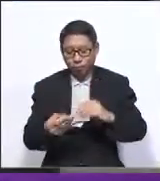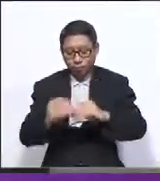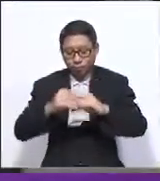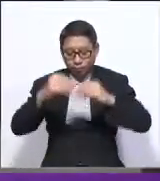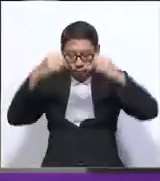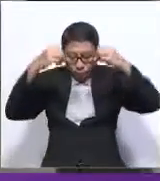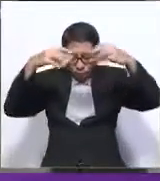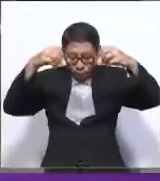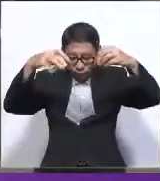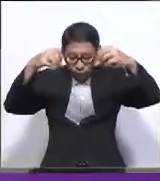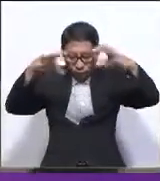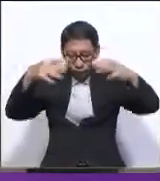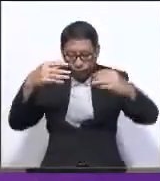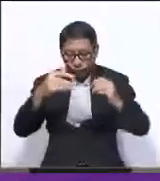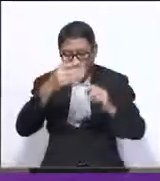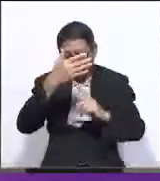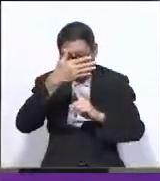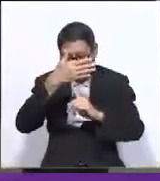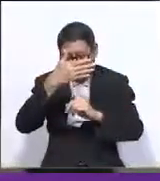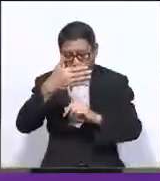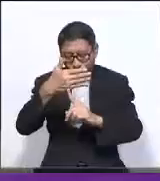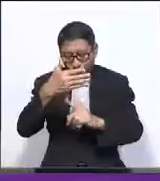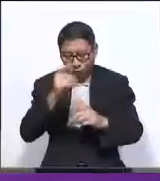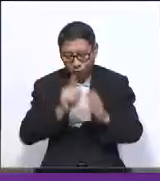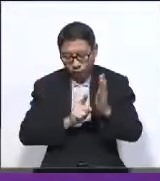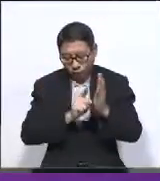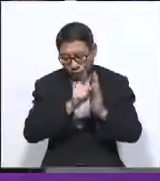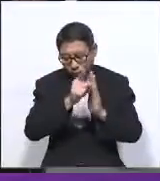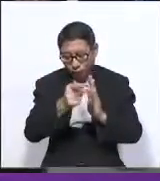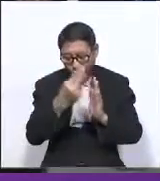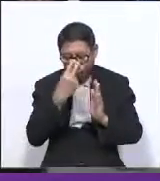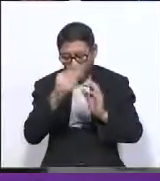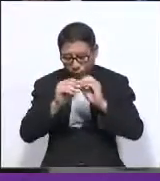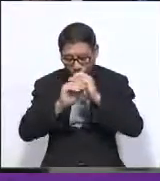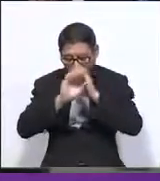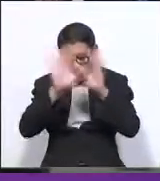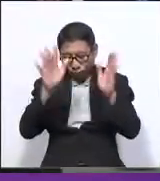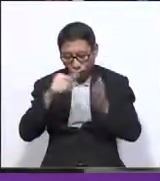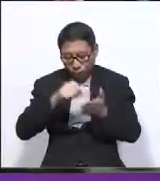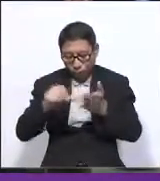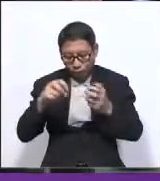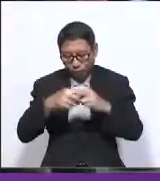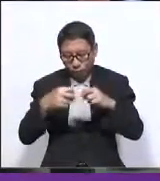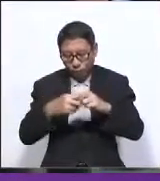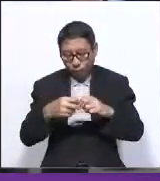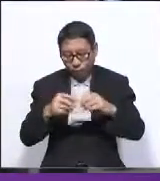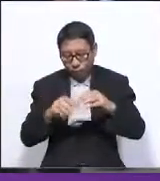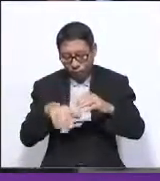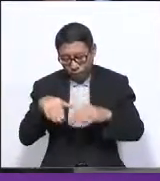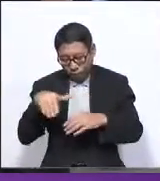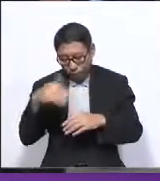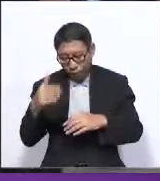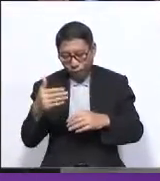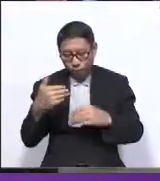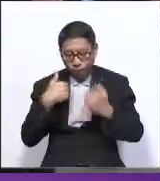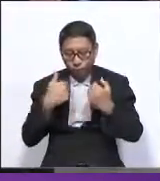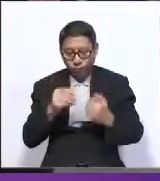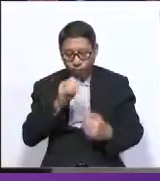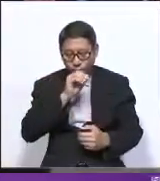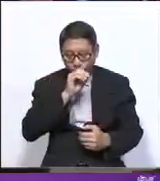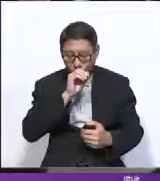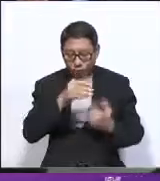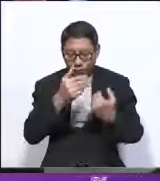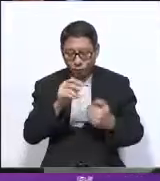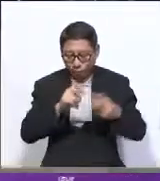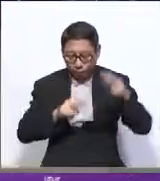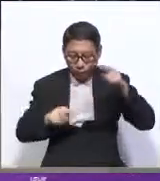เพิ่มไฟส่องสว่างติดป้ายเครื่องหมายลูกศรขนาดใหญ่ให้เห็นชัดเจนเพื่อแก้ไขปัญหาในเบื้องต้นค่ะโดยกำชับ